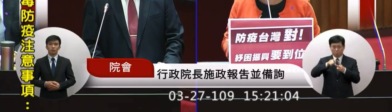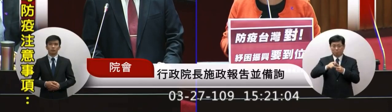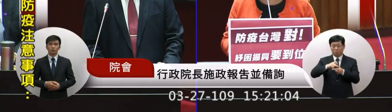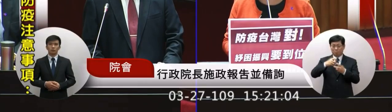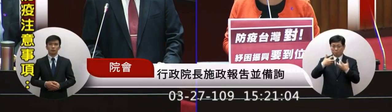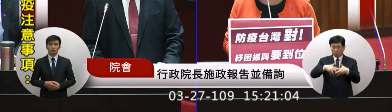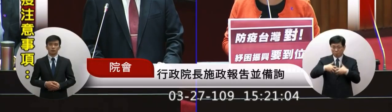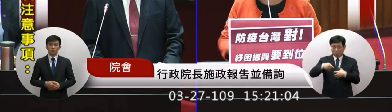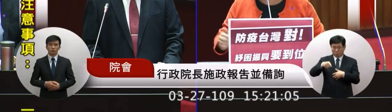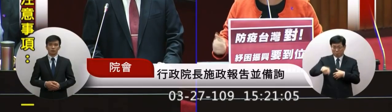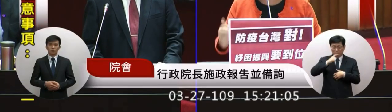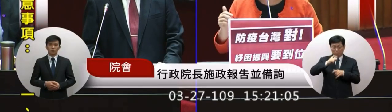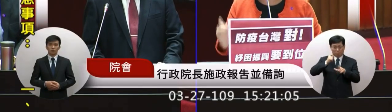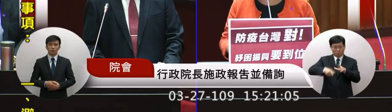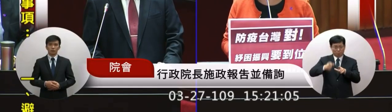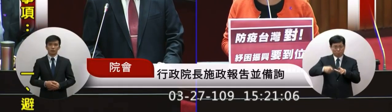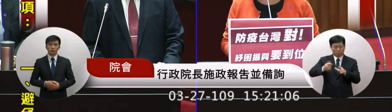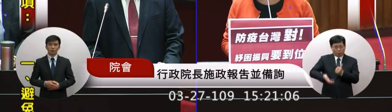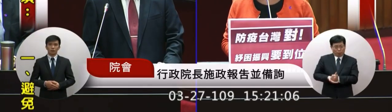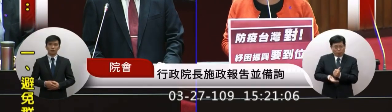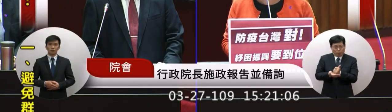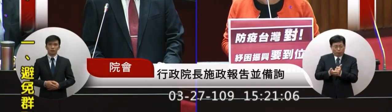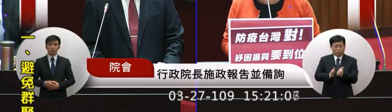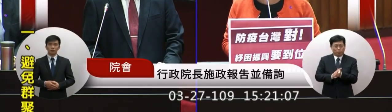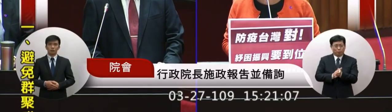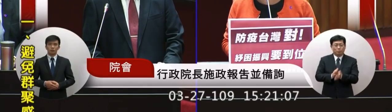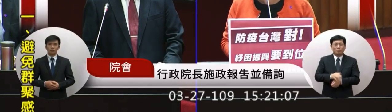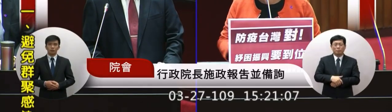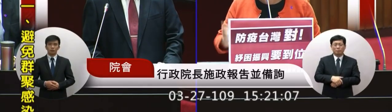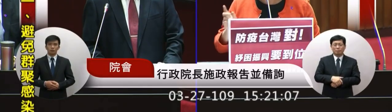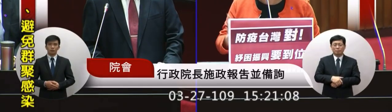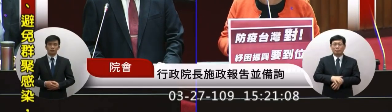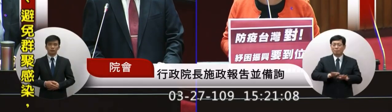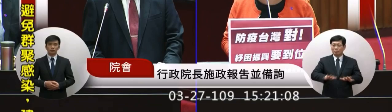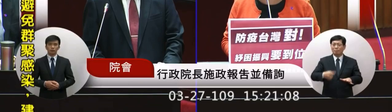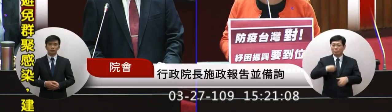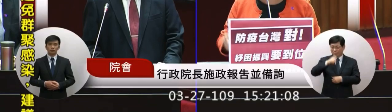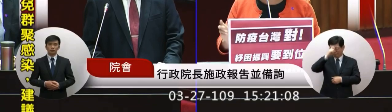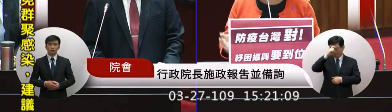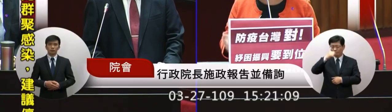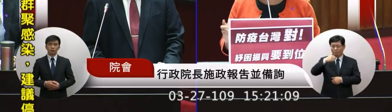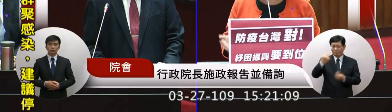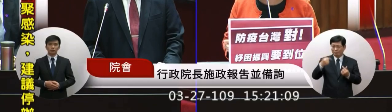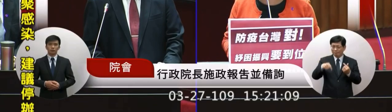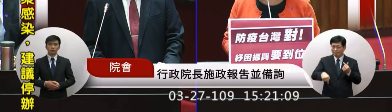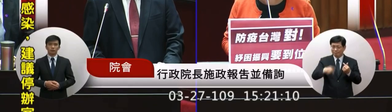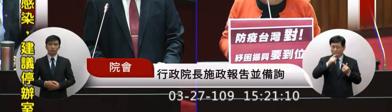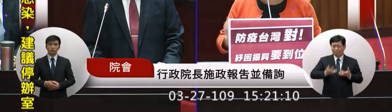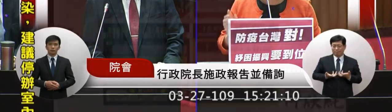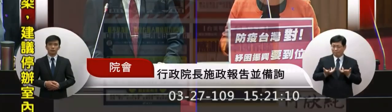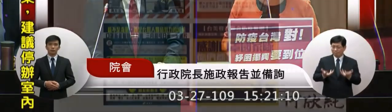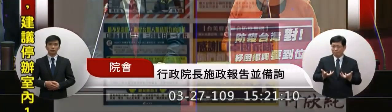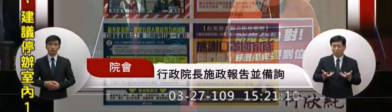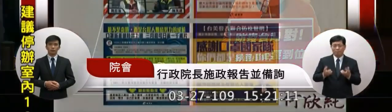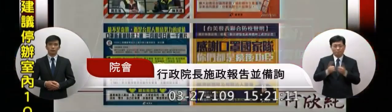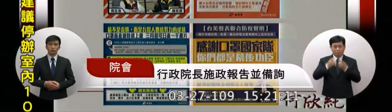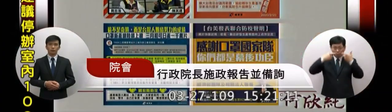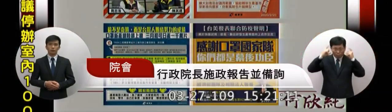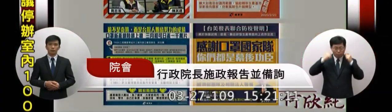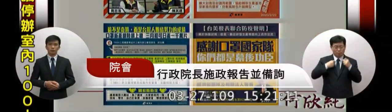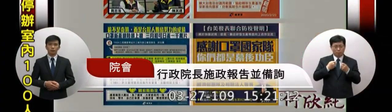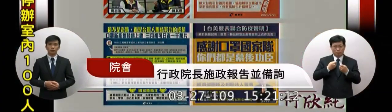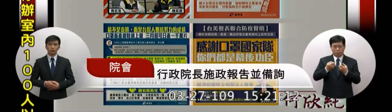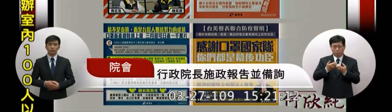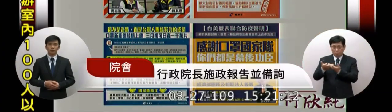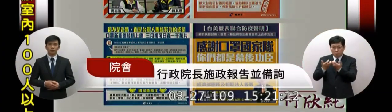些业者呢，给予很大的一个鼓励跟肯定。所以呢，我希望呢，我们这样子的一个付出，在口罩的分配上